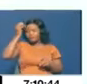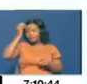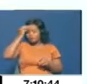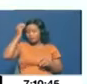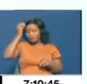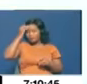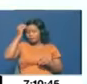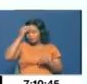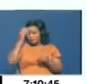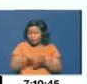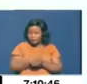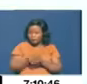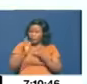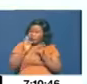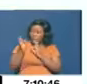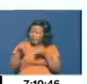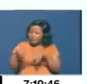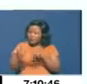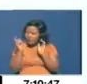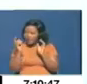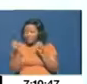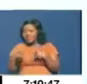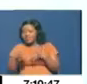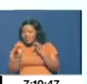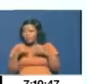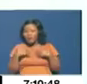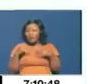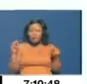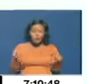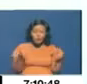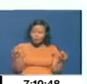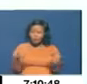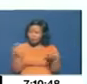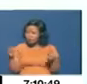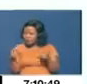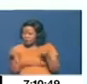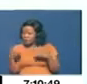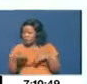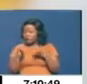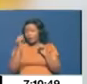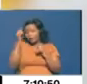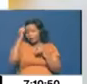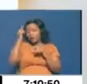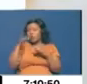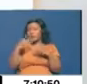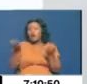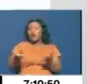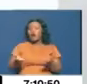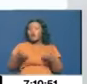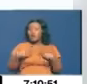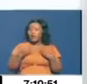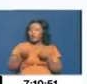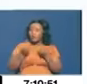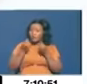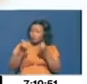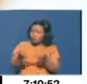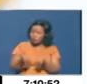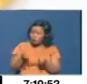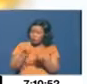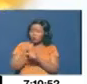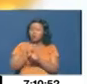mnaenda mnaanza kuchokana, tafuta njia ambazo mtakuwa mnazifanya zile ile ndoa